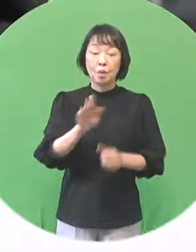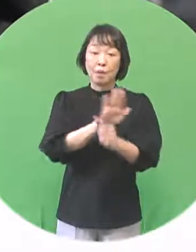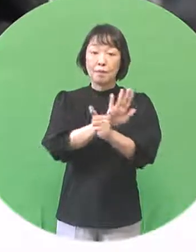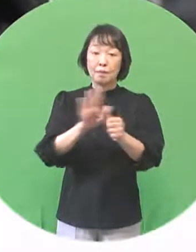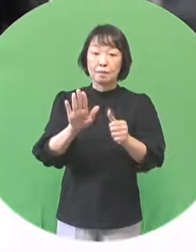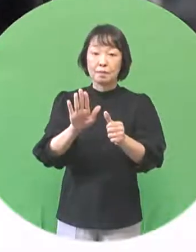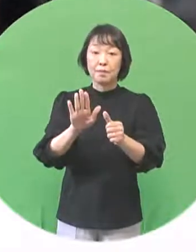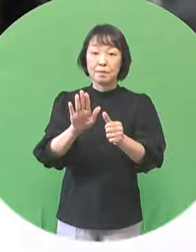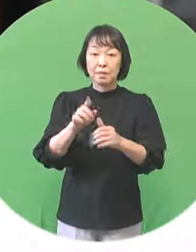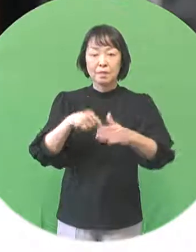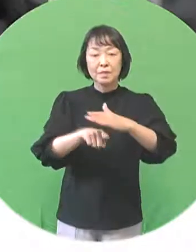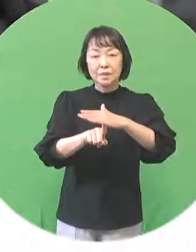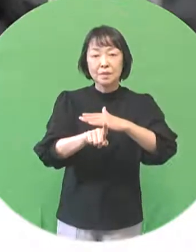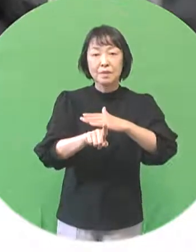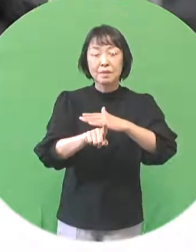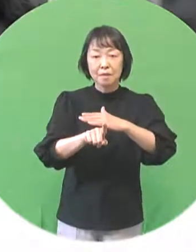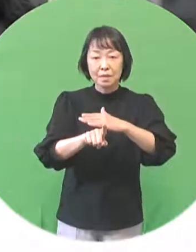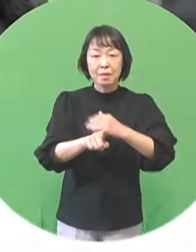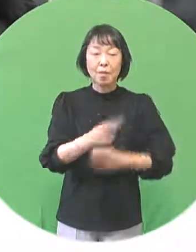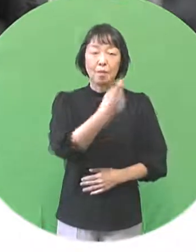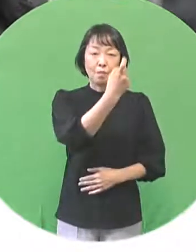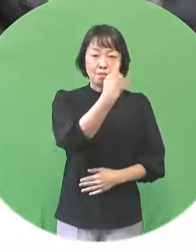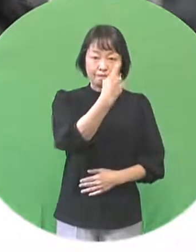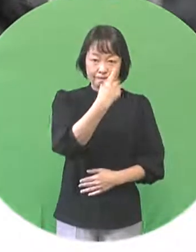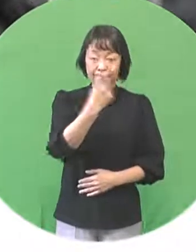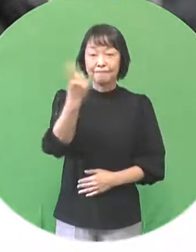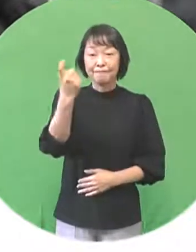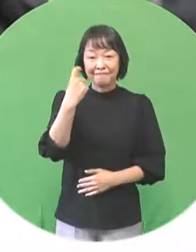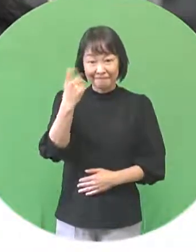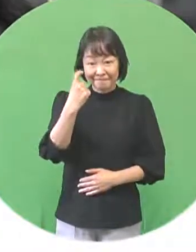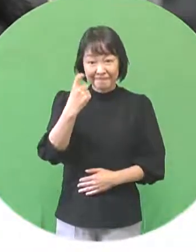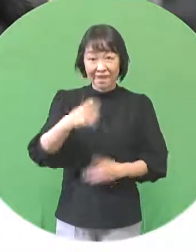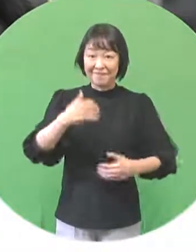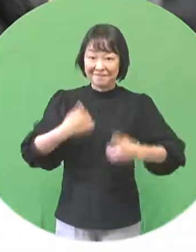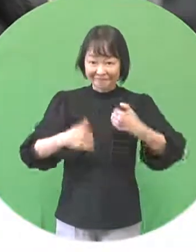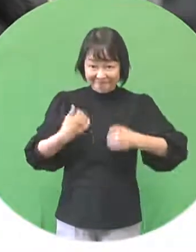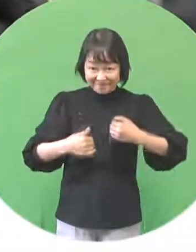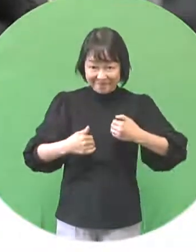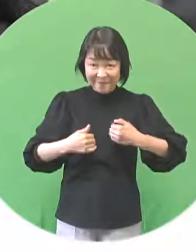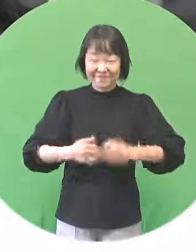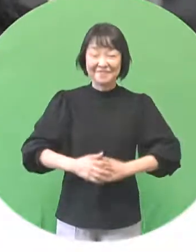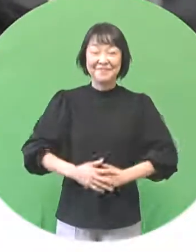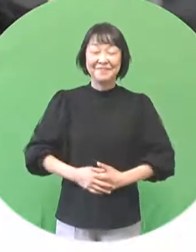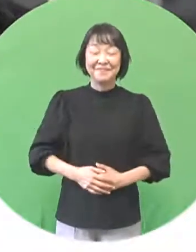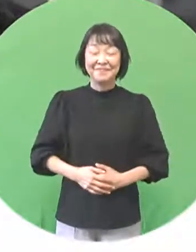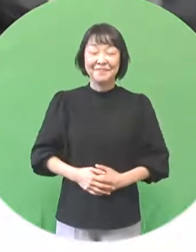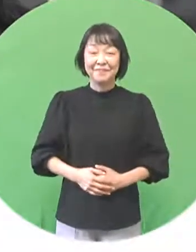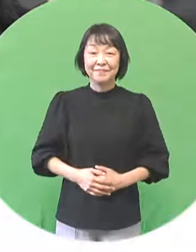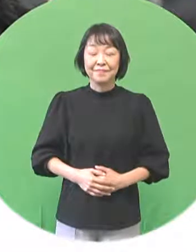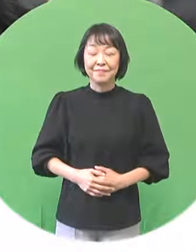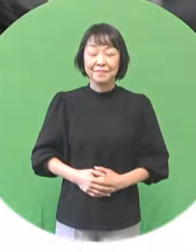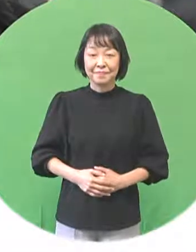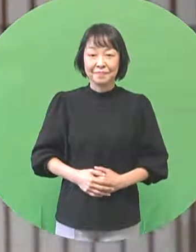か、なんか話ができるから楽しいと面白いと思います。